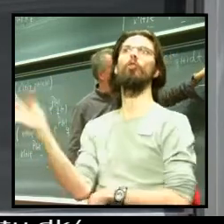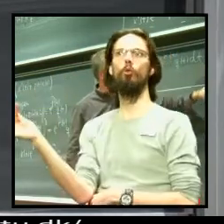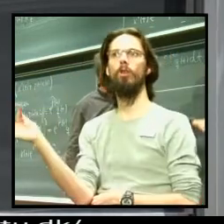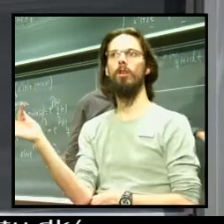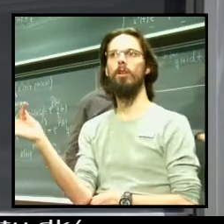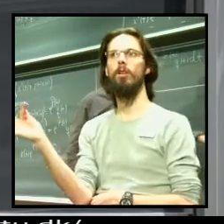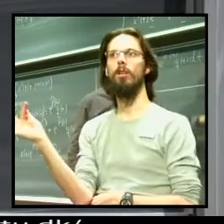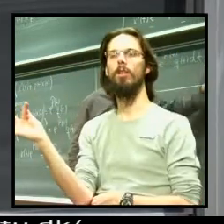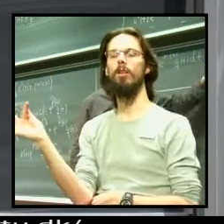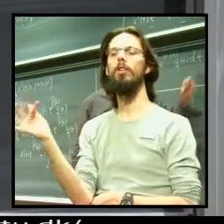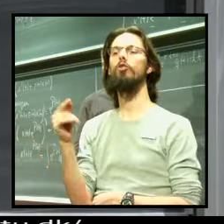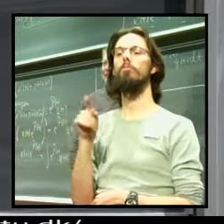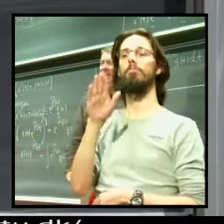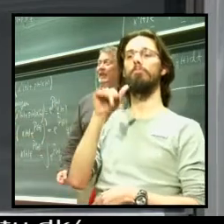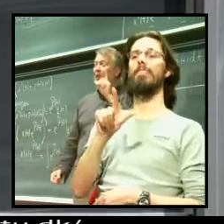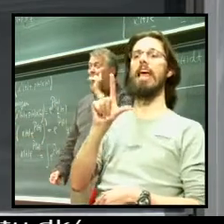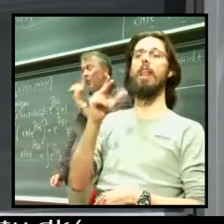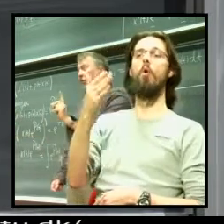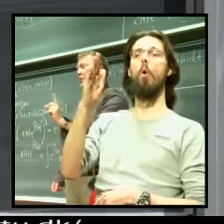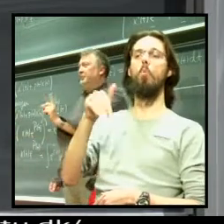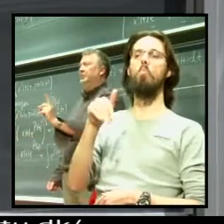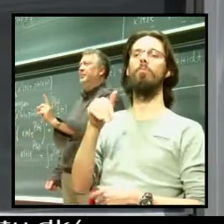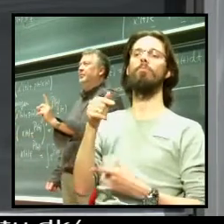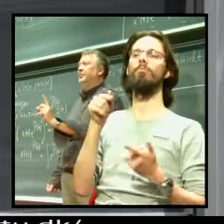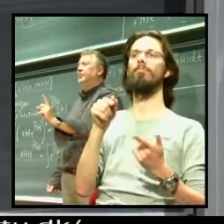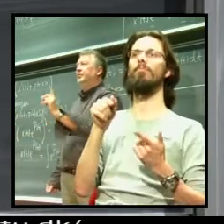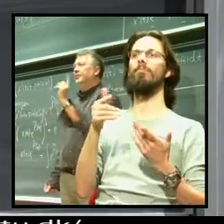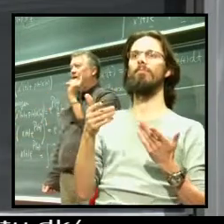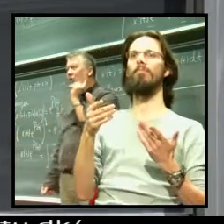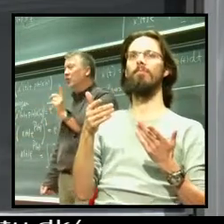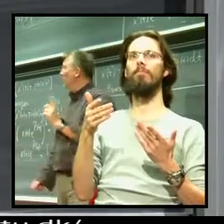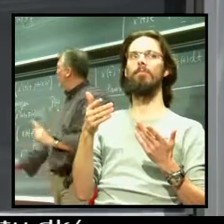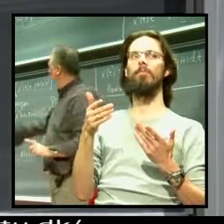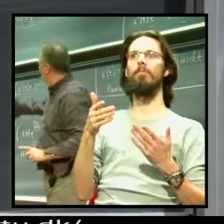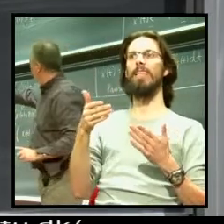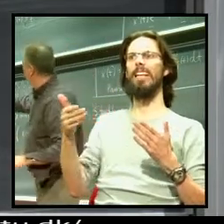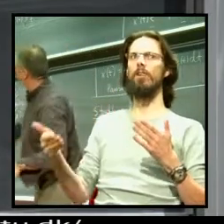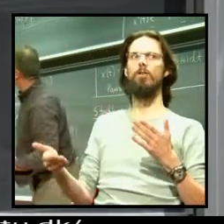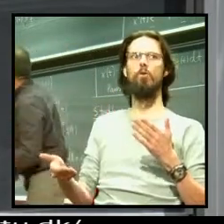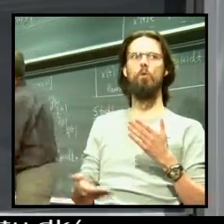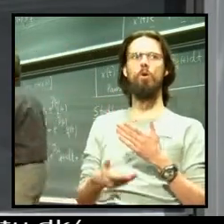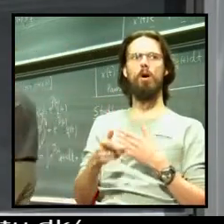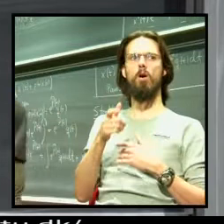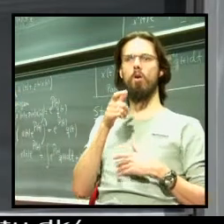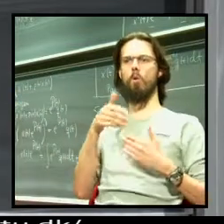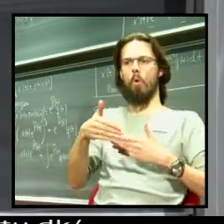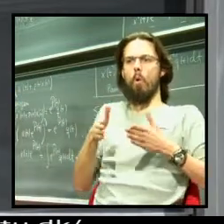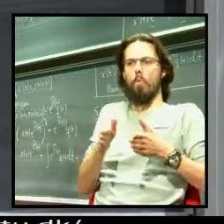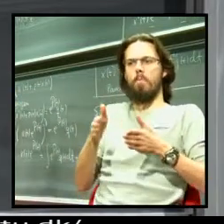er L-hom. Det er et underrum. Det er et underrum over i vores